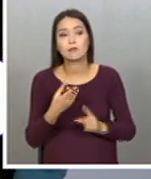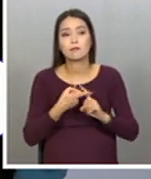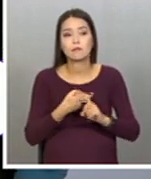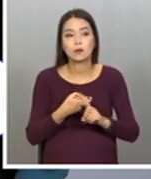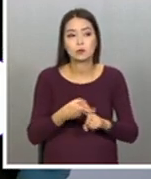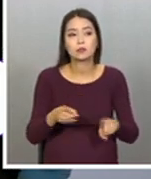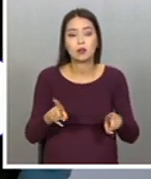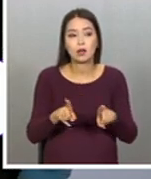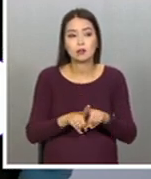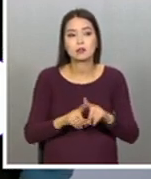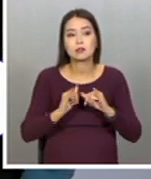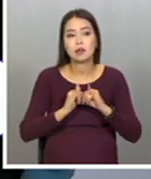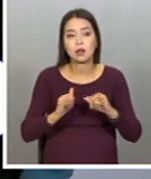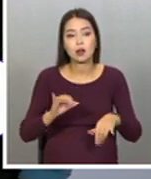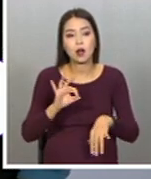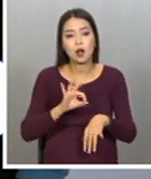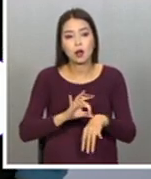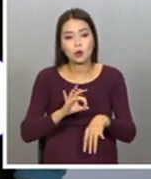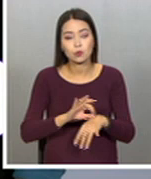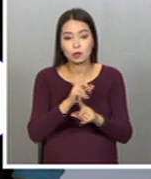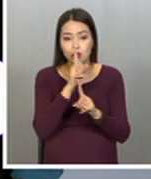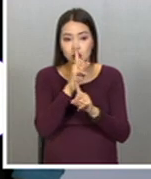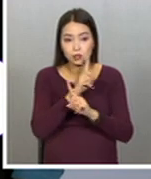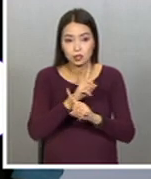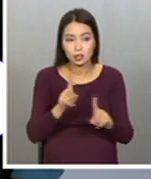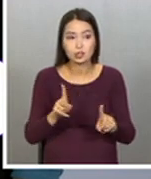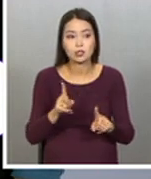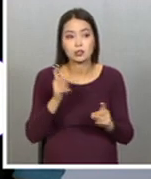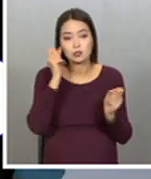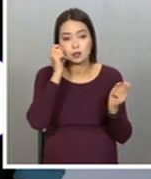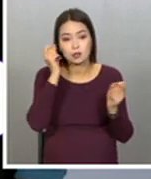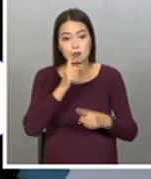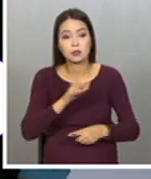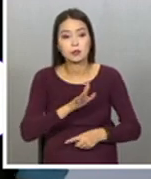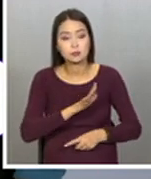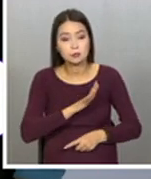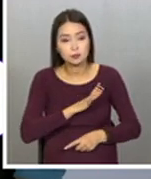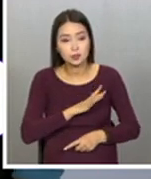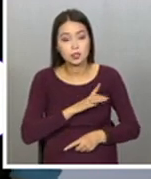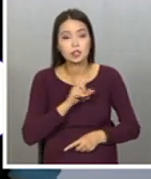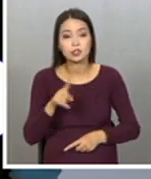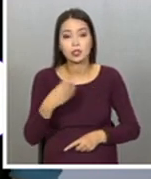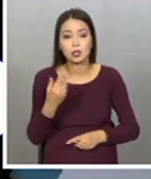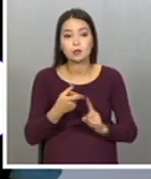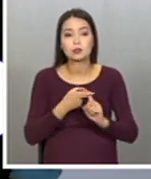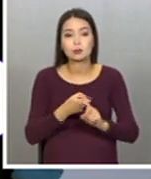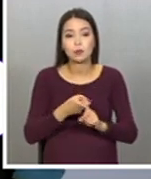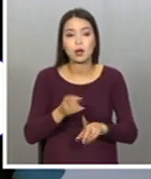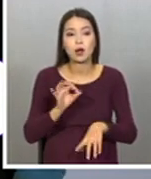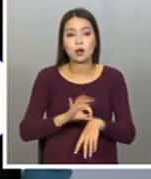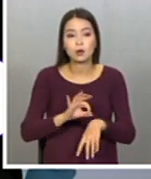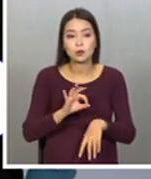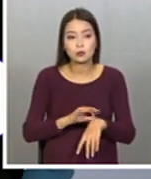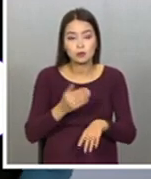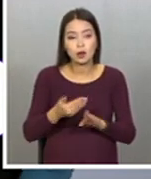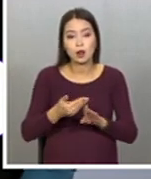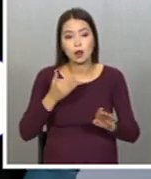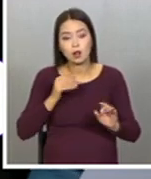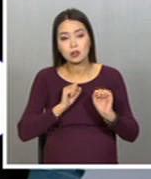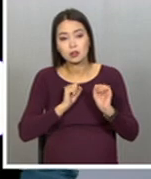арқылы таралатын жұқпалы ауруларды сипаттадық. Және жұқпалы аурулардың алдын алу